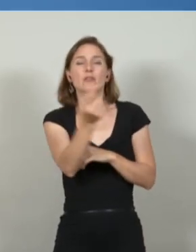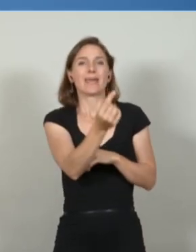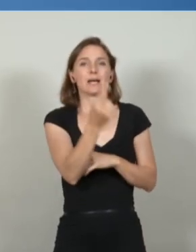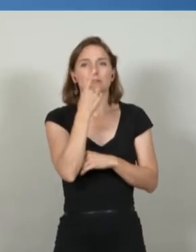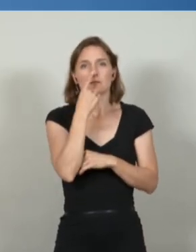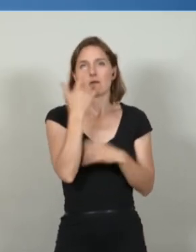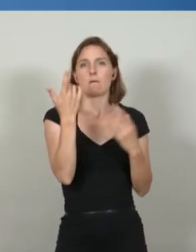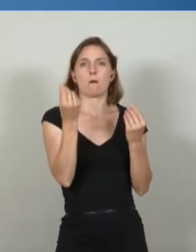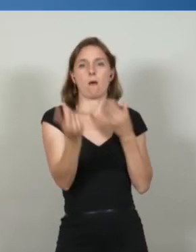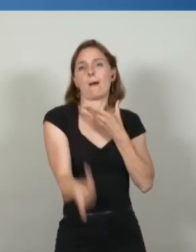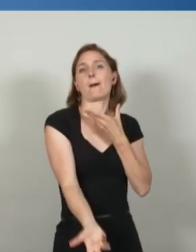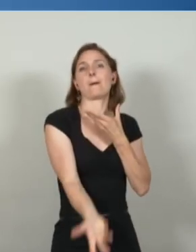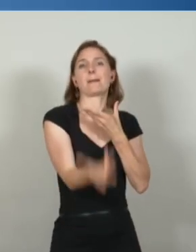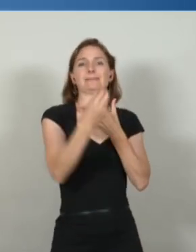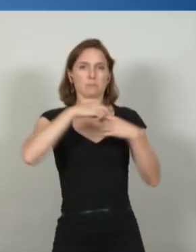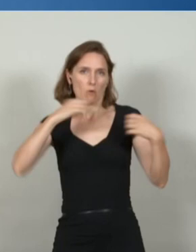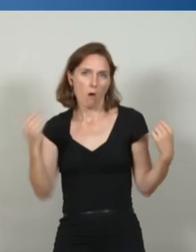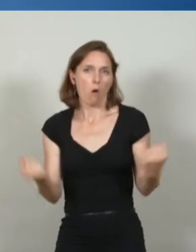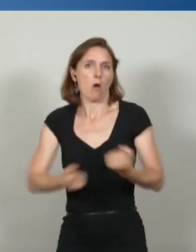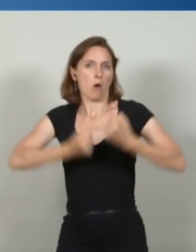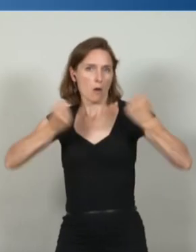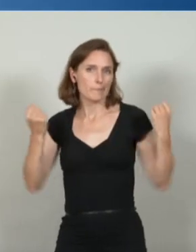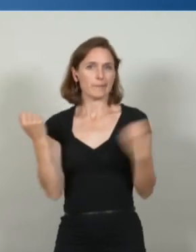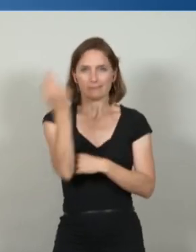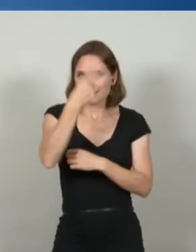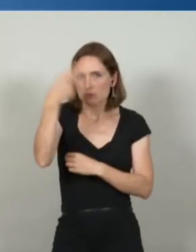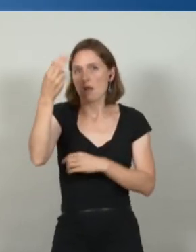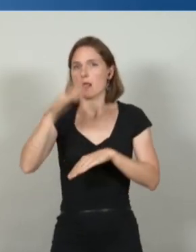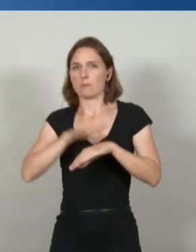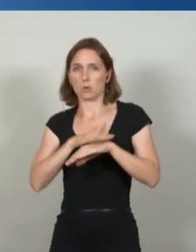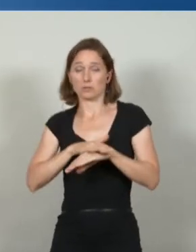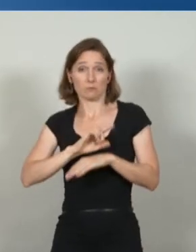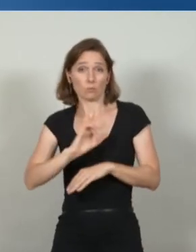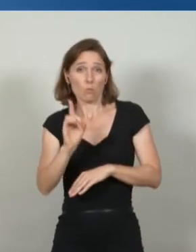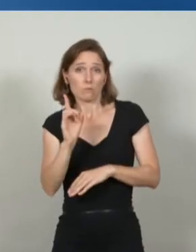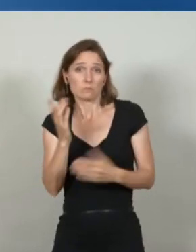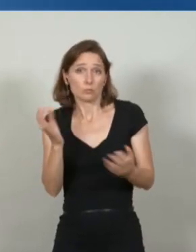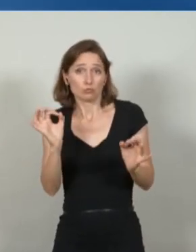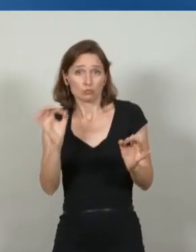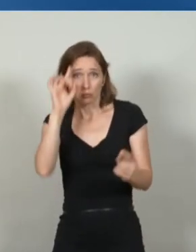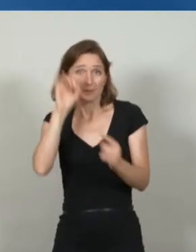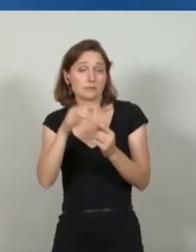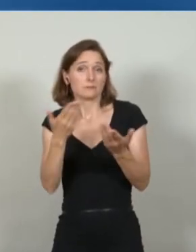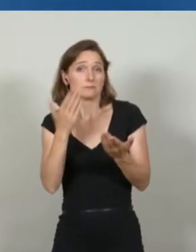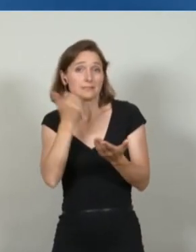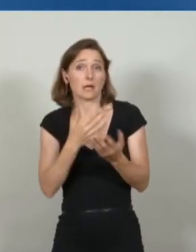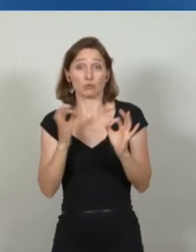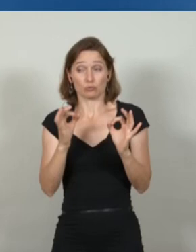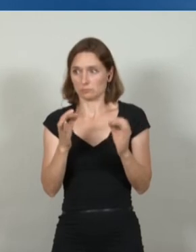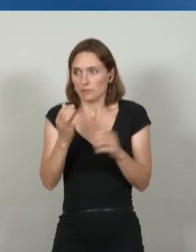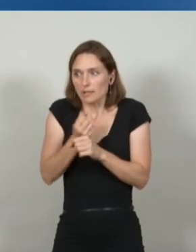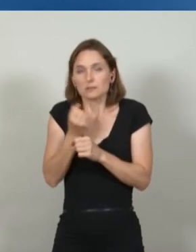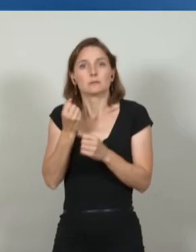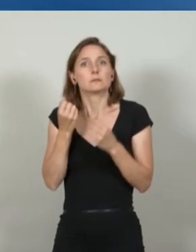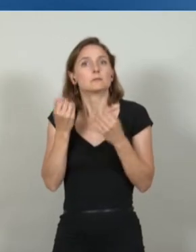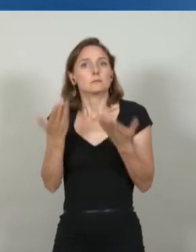venir participer à une quelconque campagne nationale ce qui s'est passé d'ailleurs puisque le département et la métropole malgré des